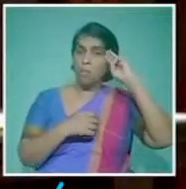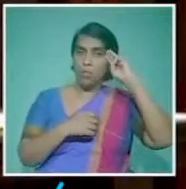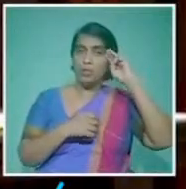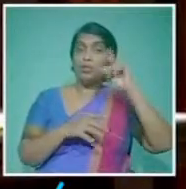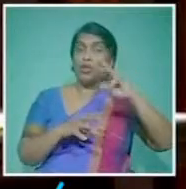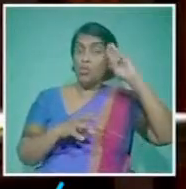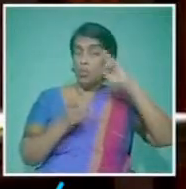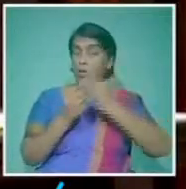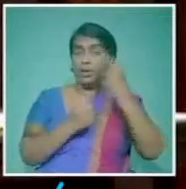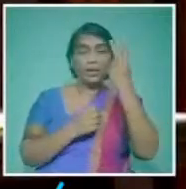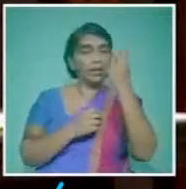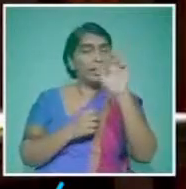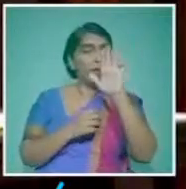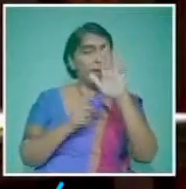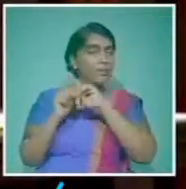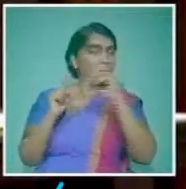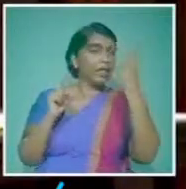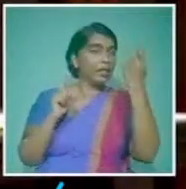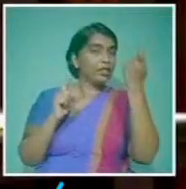to